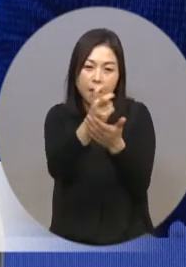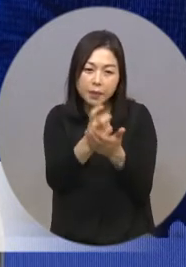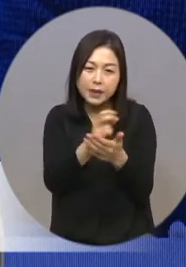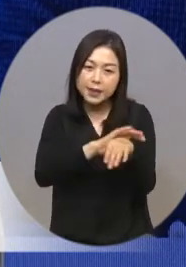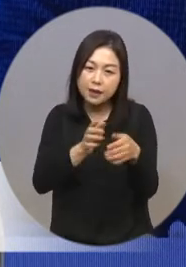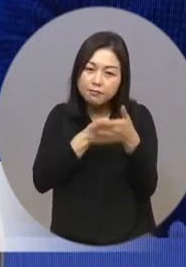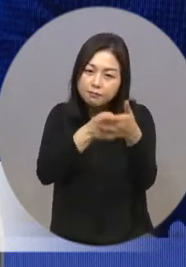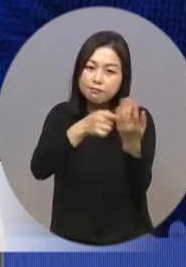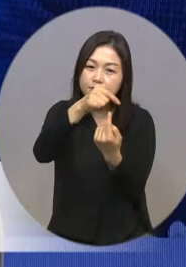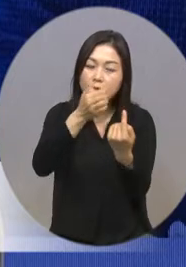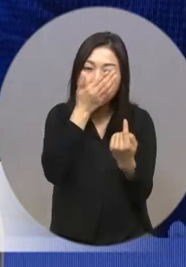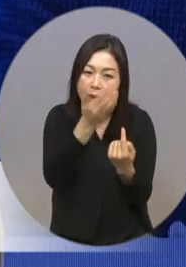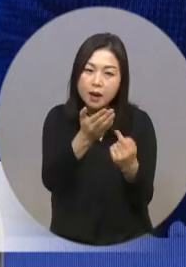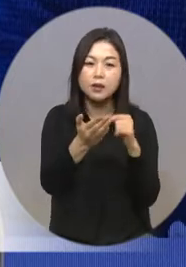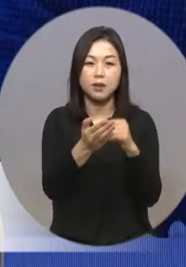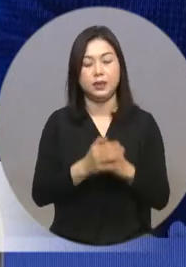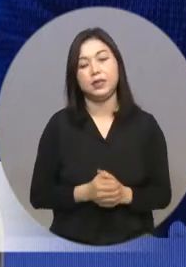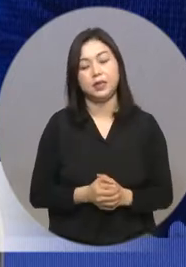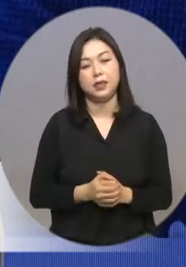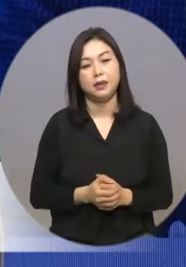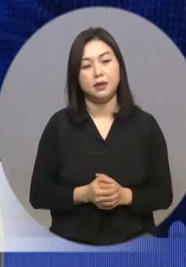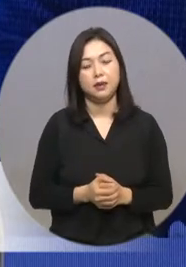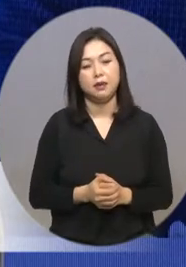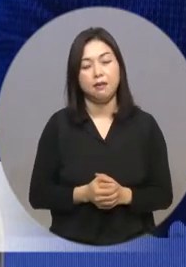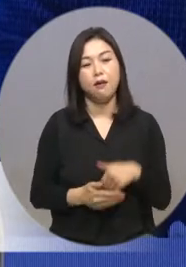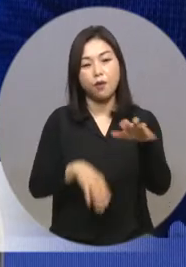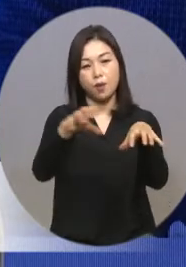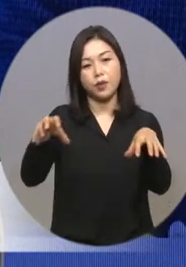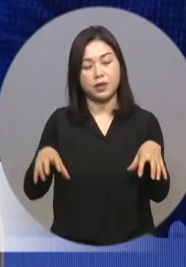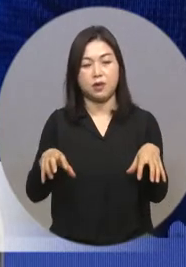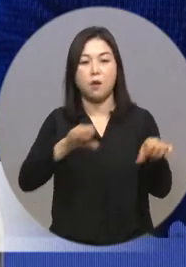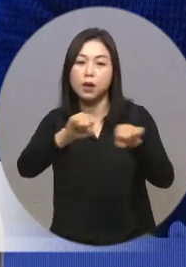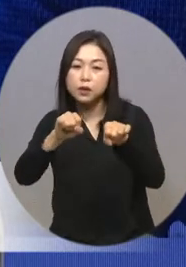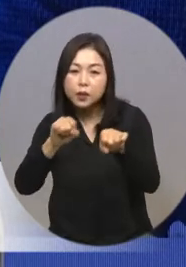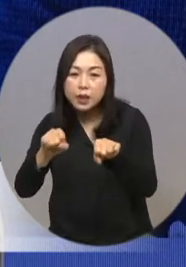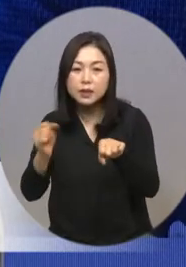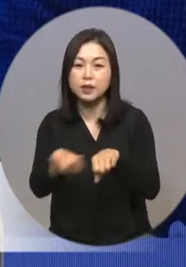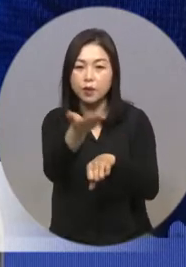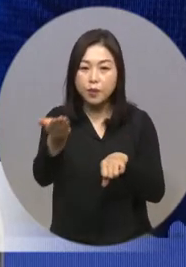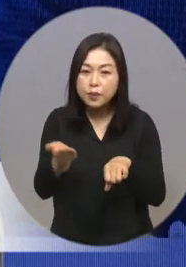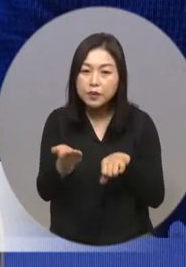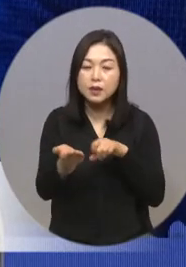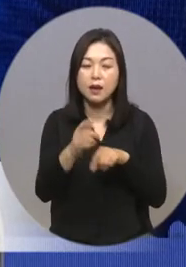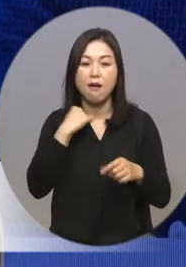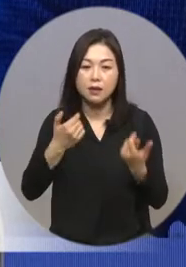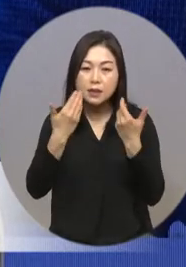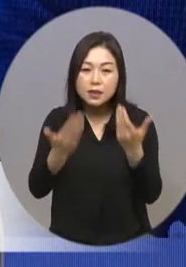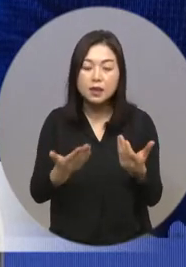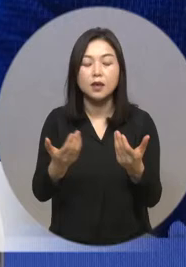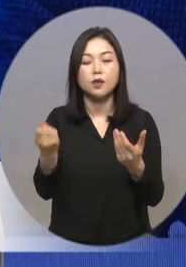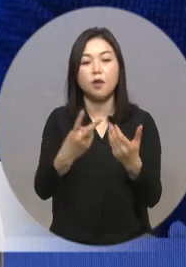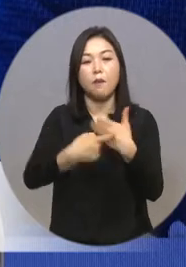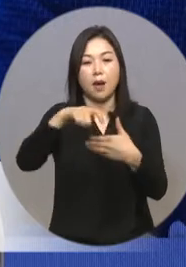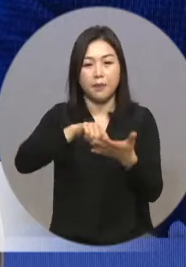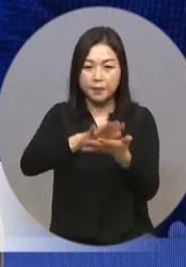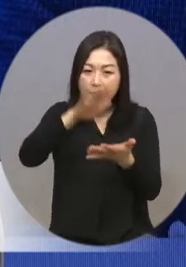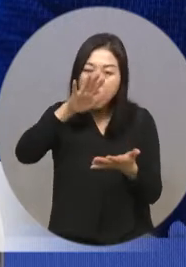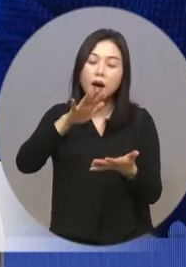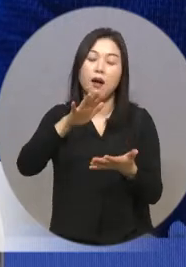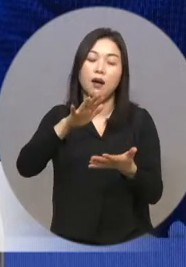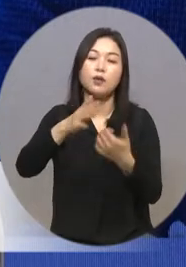것이 현재 계신 여러분의 헌신과 열정에 덕분이라 설강하고